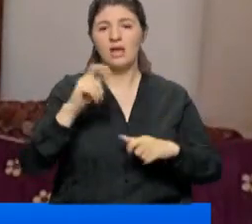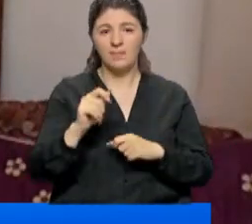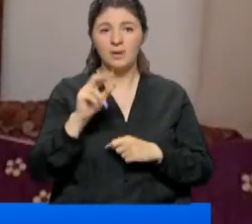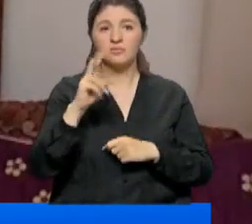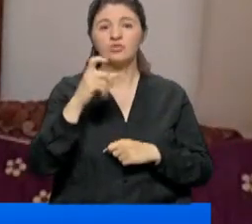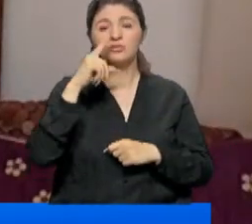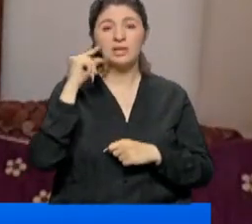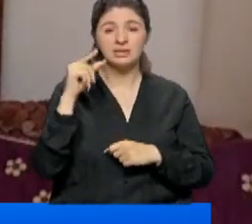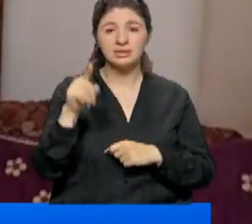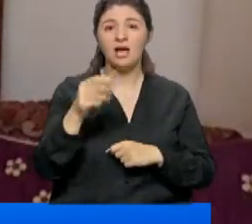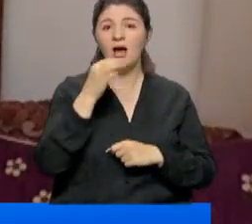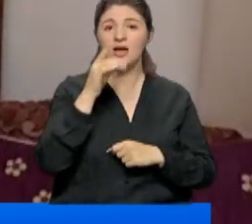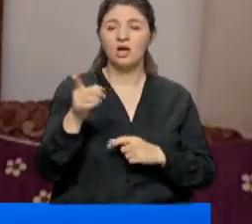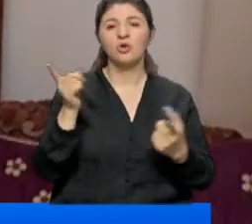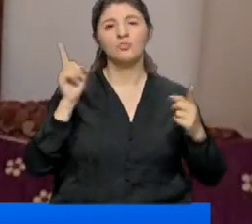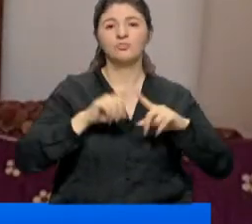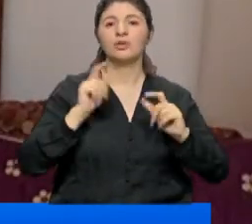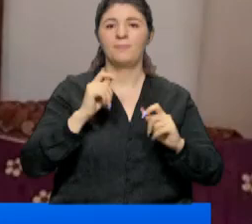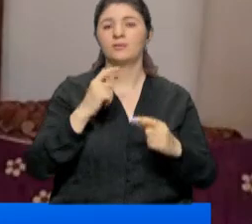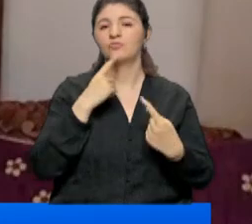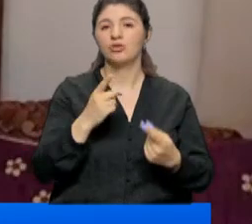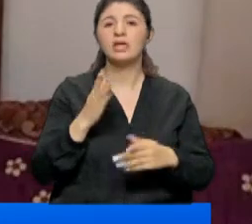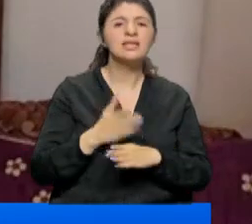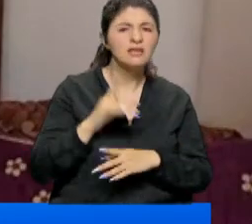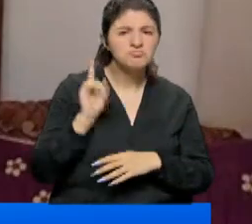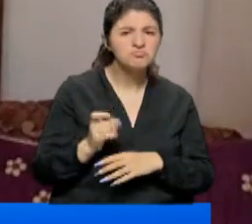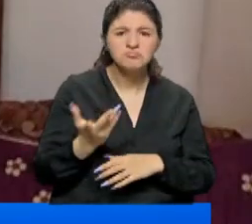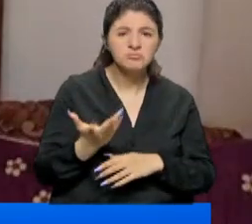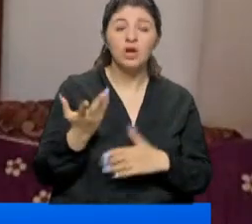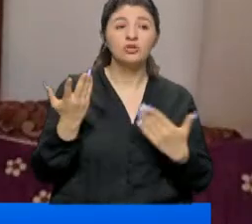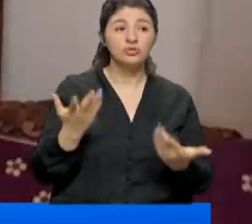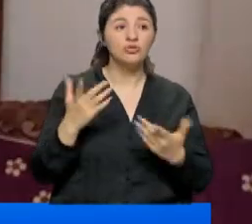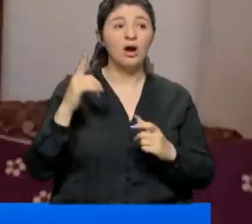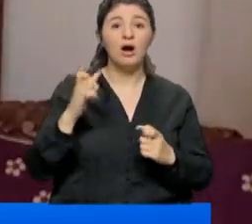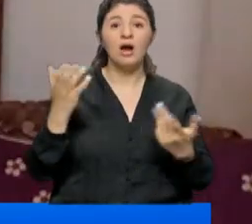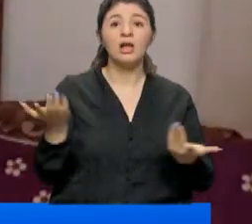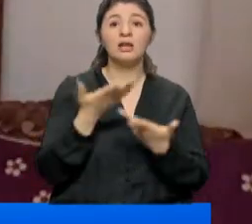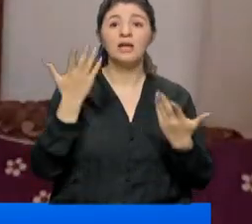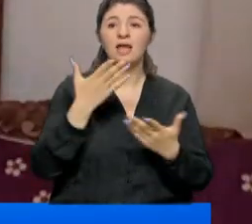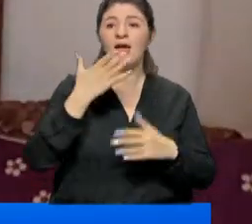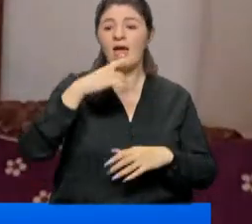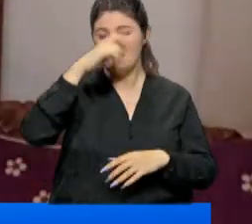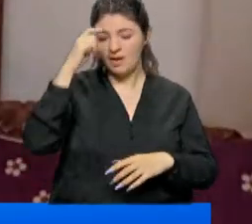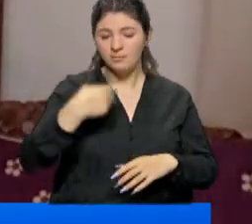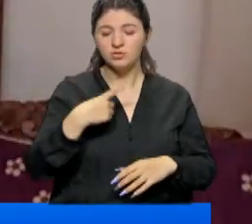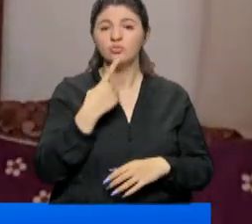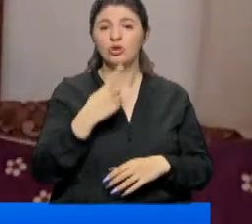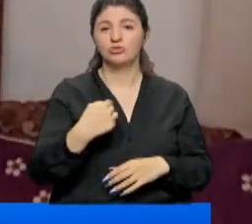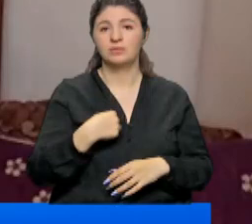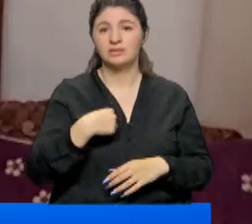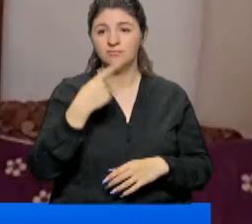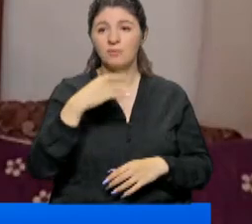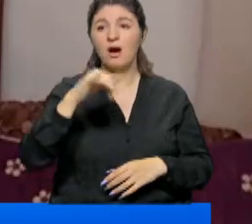29 Mayısta Ankara'da buluşalım diyoruz Neden mi Çünkü aylardır Emek bizim sözbizim